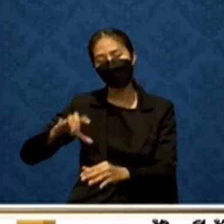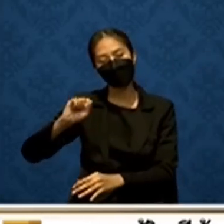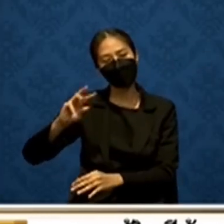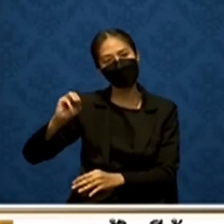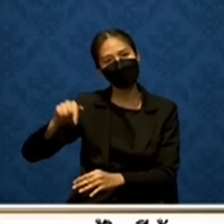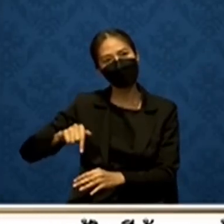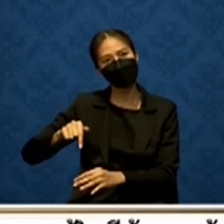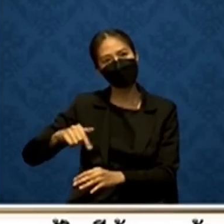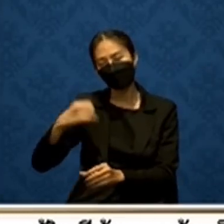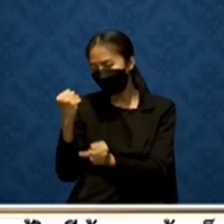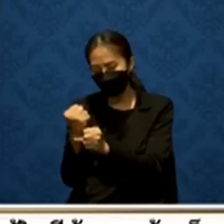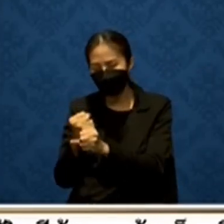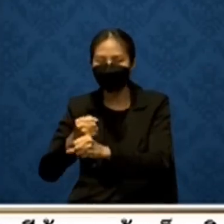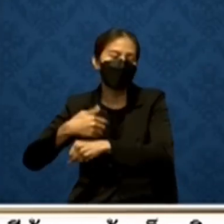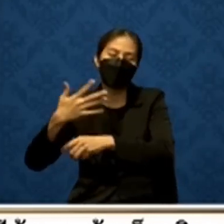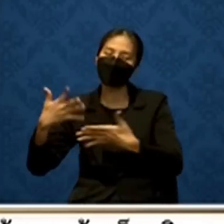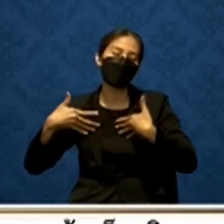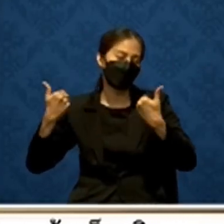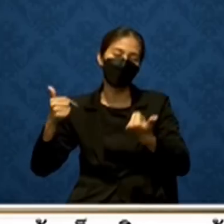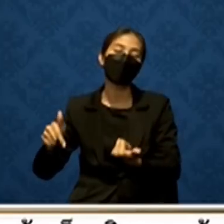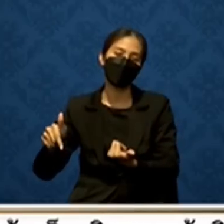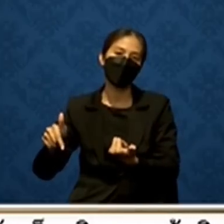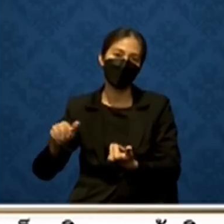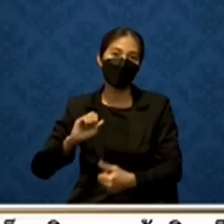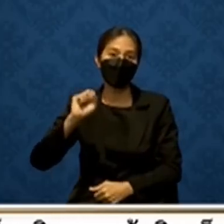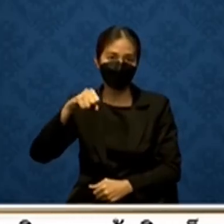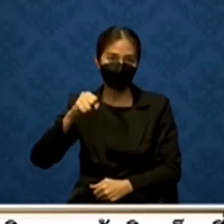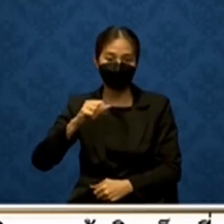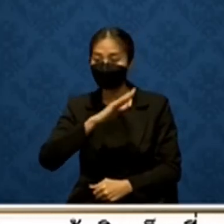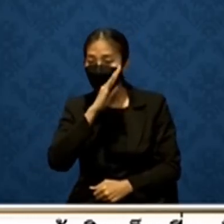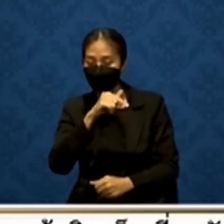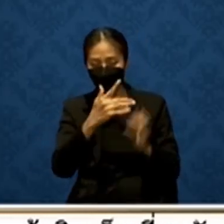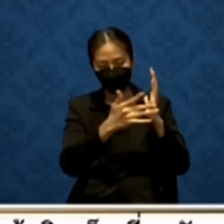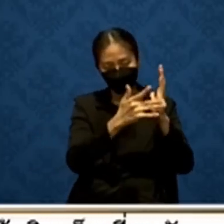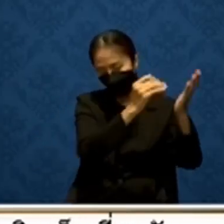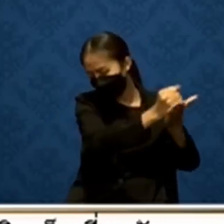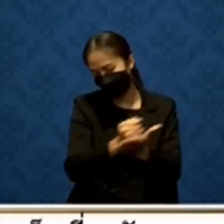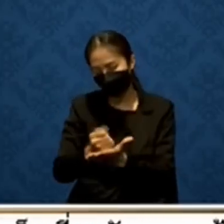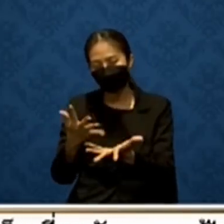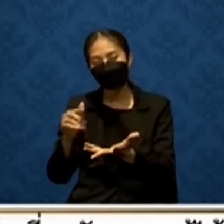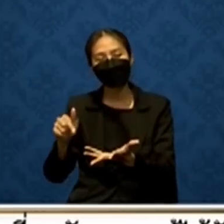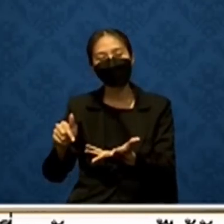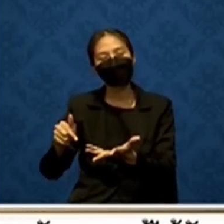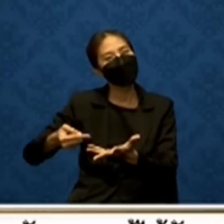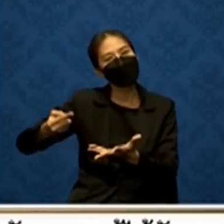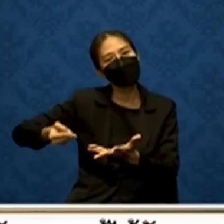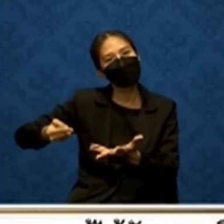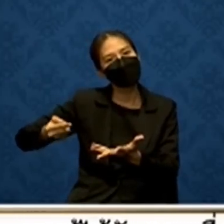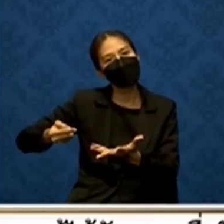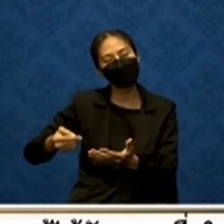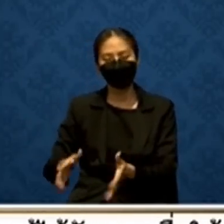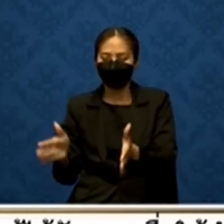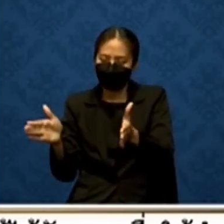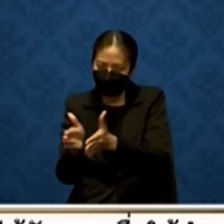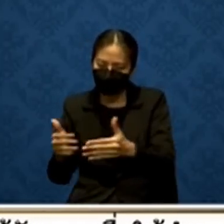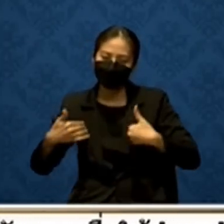Smart Modern Enterpriseถาเกไมดิจิตัลนจะกลายเป็ Small Moody Exhausted ครับเล็กเหนื่อย